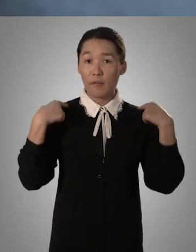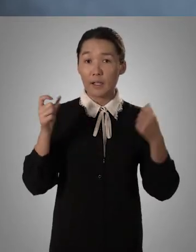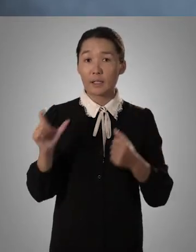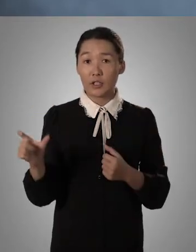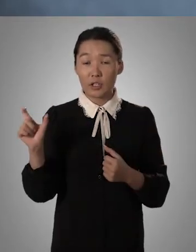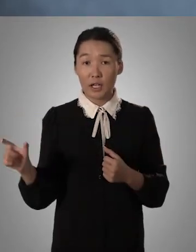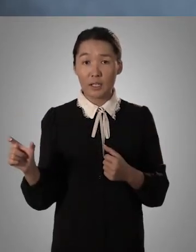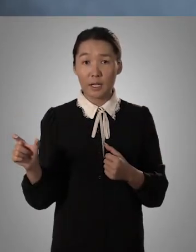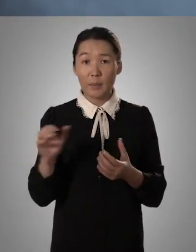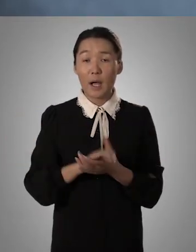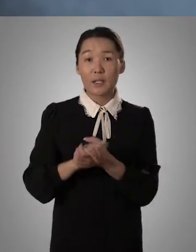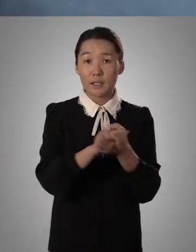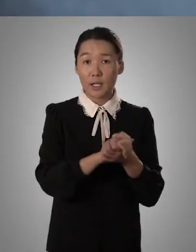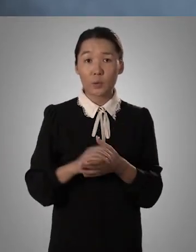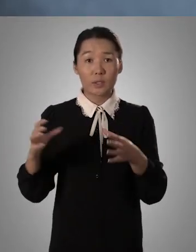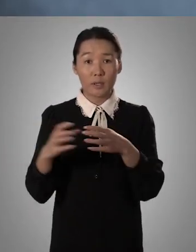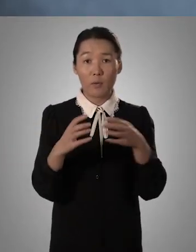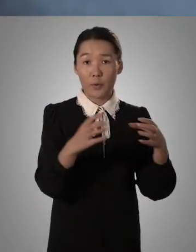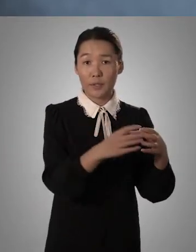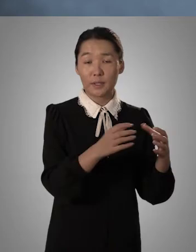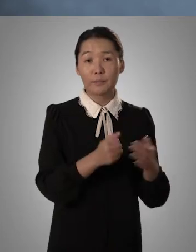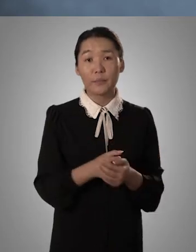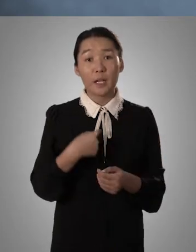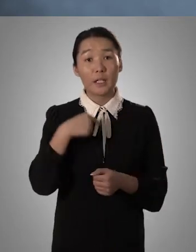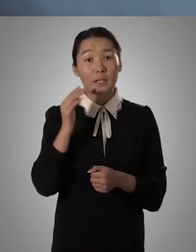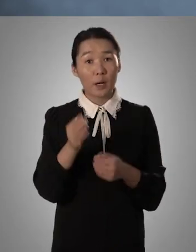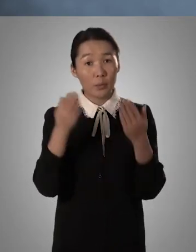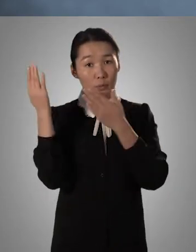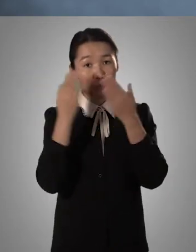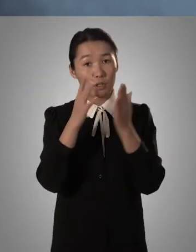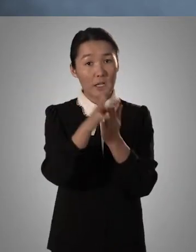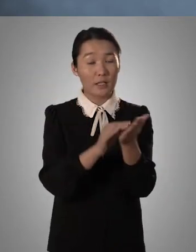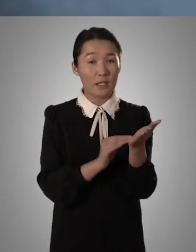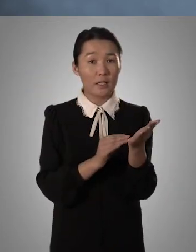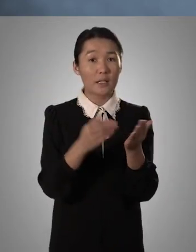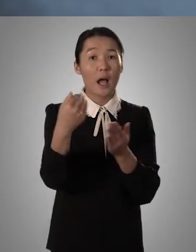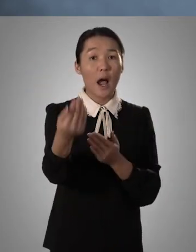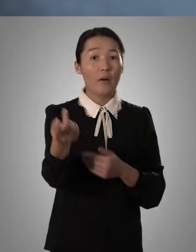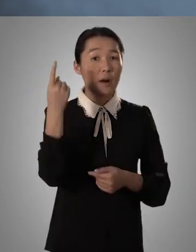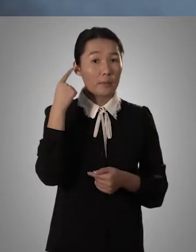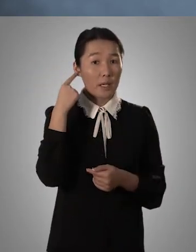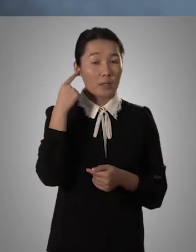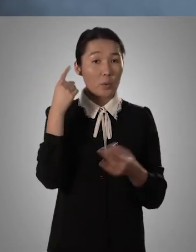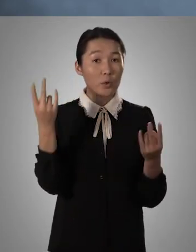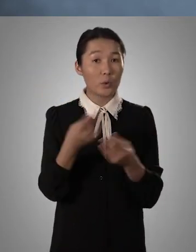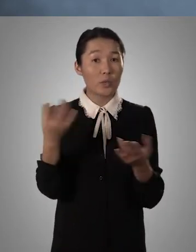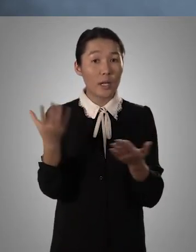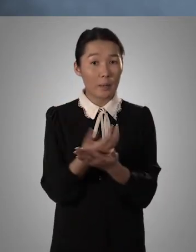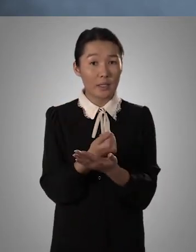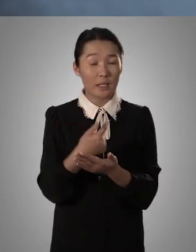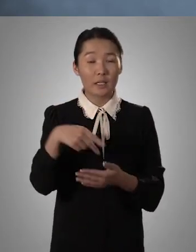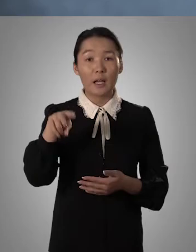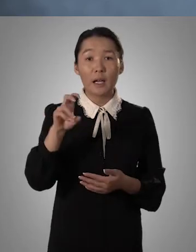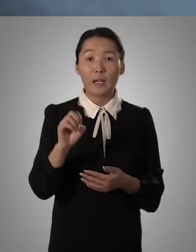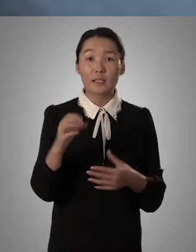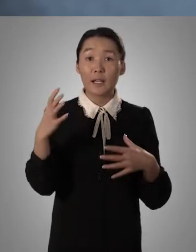союзных войск я буду читать текст а вам на слух предстоит определить и где